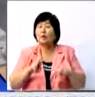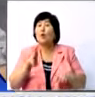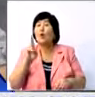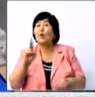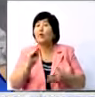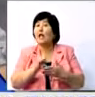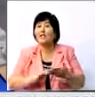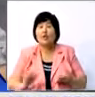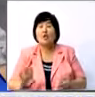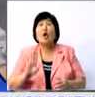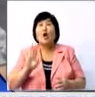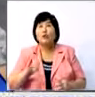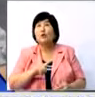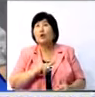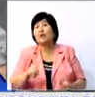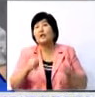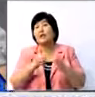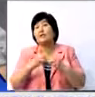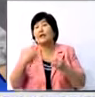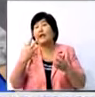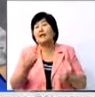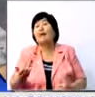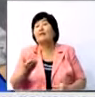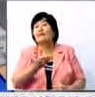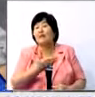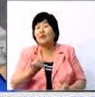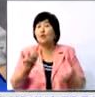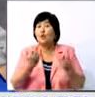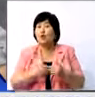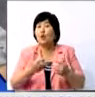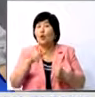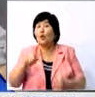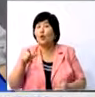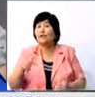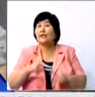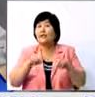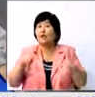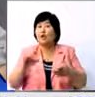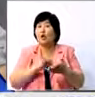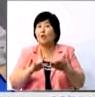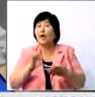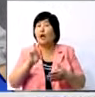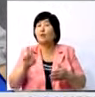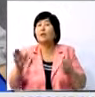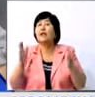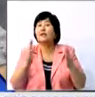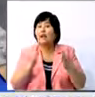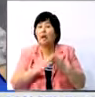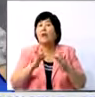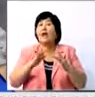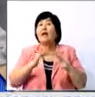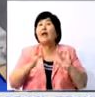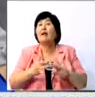не заполнил. Потом в течение 15 дней наши уже счетчики с планшетами обходят дома и